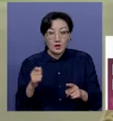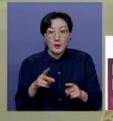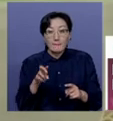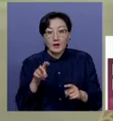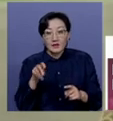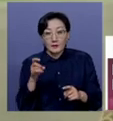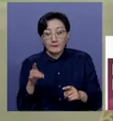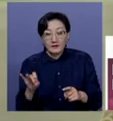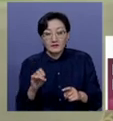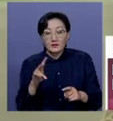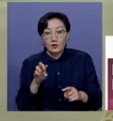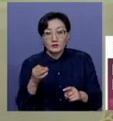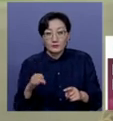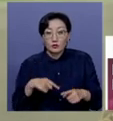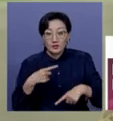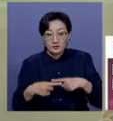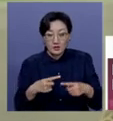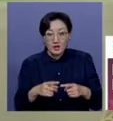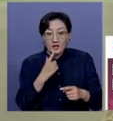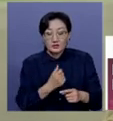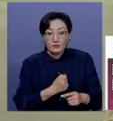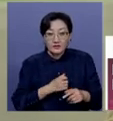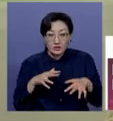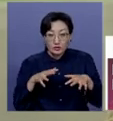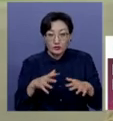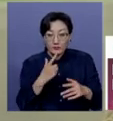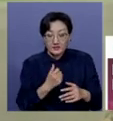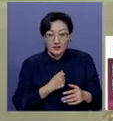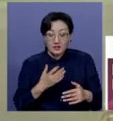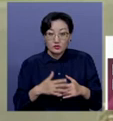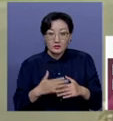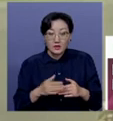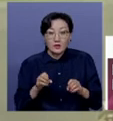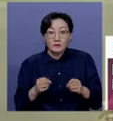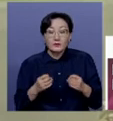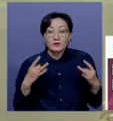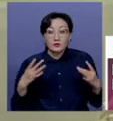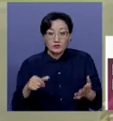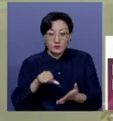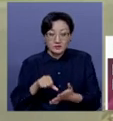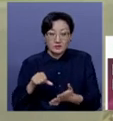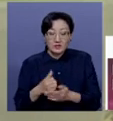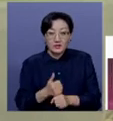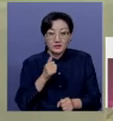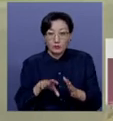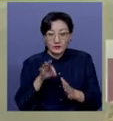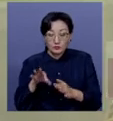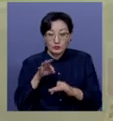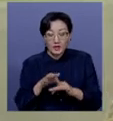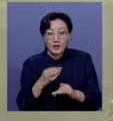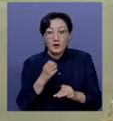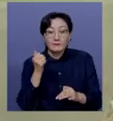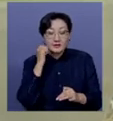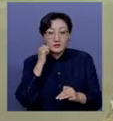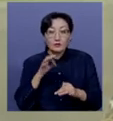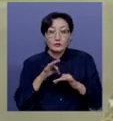Балғынбаев Айдарбай Наурызбайұлының немересімін. Десанттық шабылдаушы әскерлері арасындағы салтанатқа қатысу үшін қатаң іріктеуден өтіп, Мәскеуде